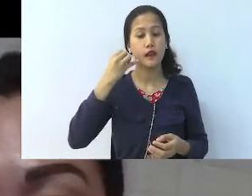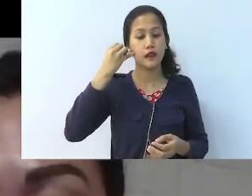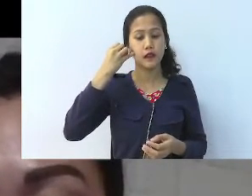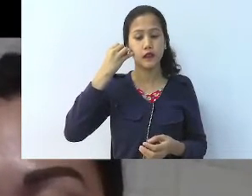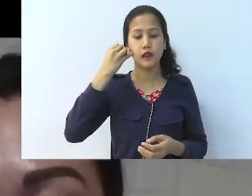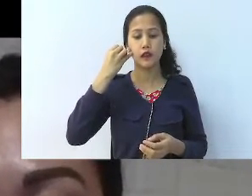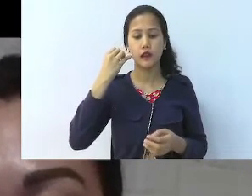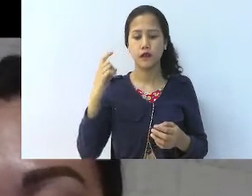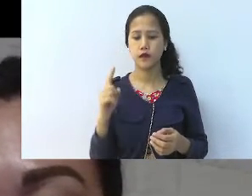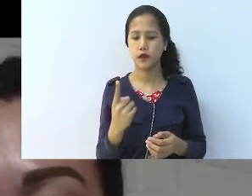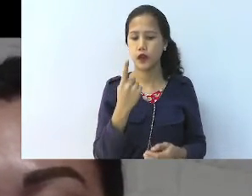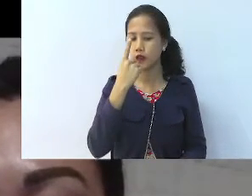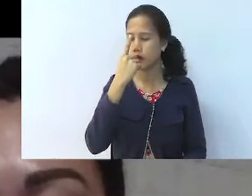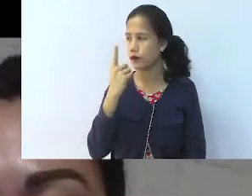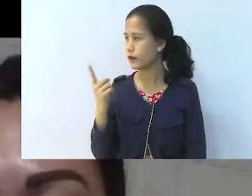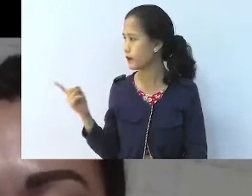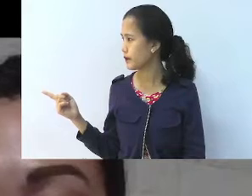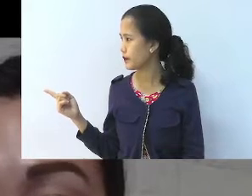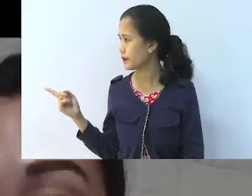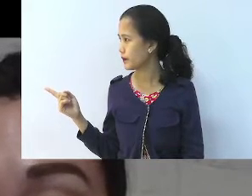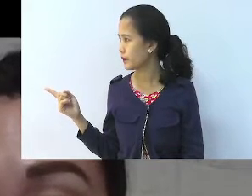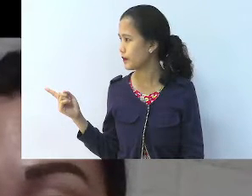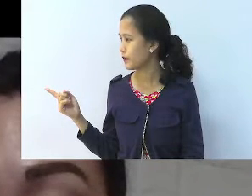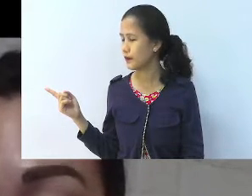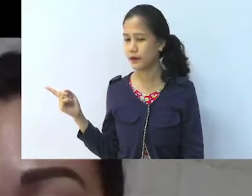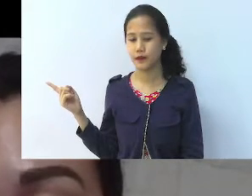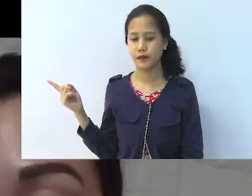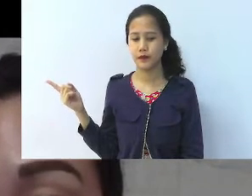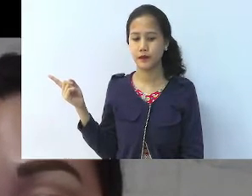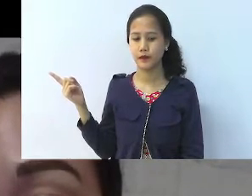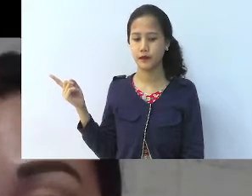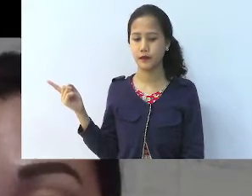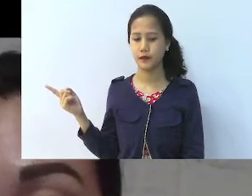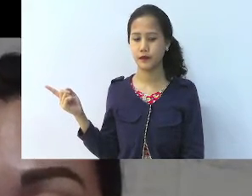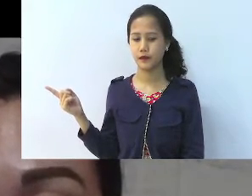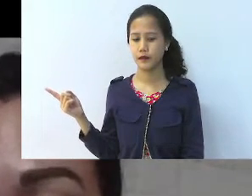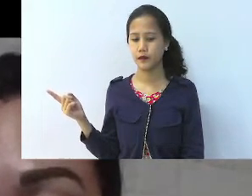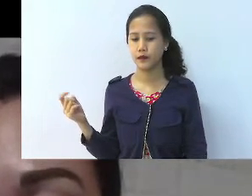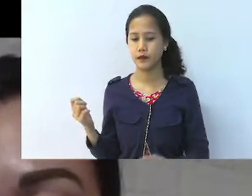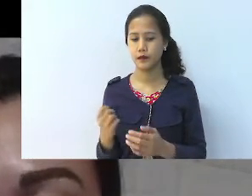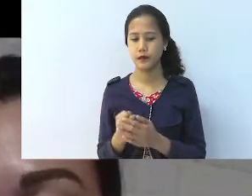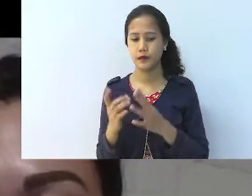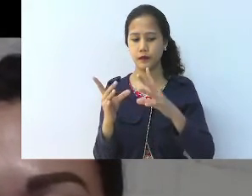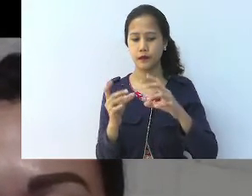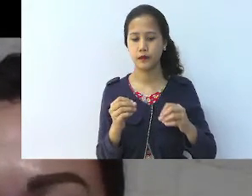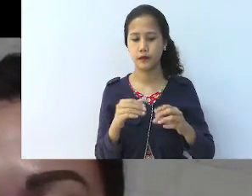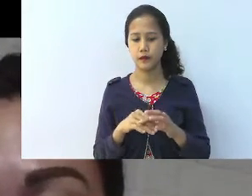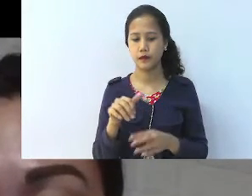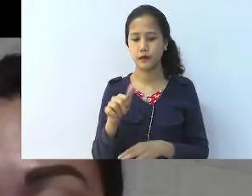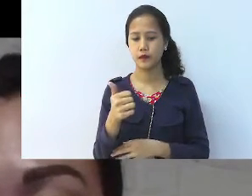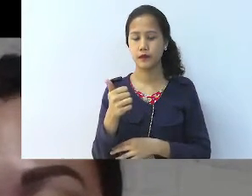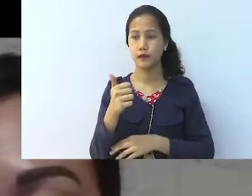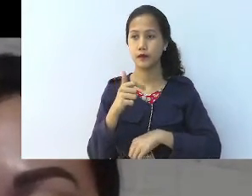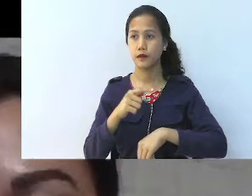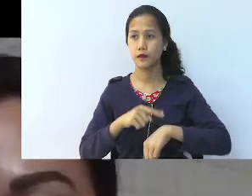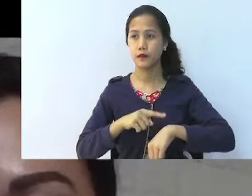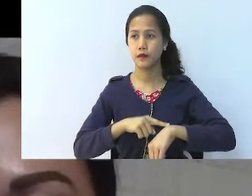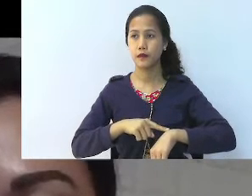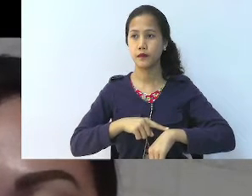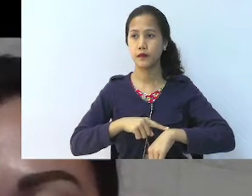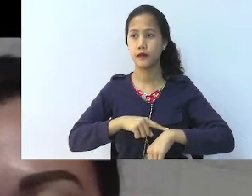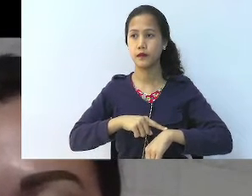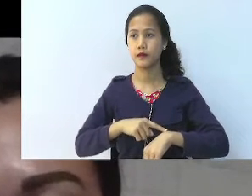inyong panga. Yan. Unang exercise po ay yung mga range of motion exercises o yung galaw ng